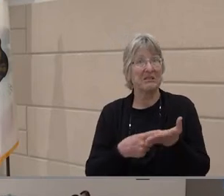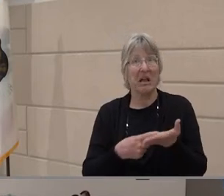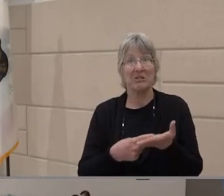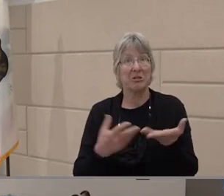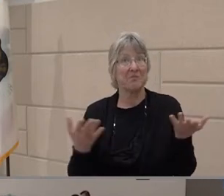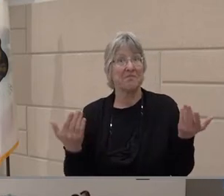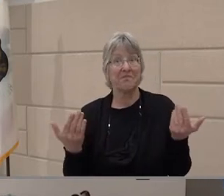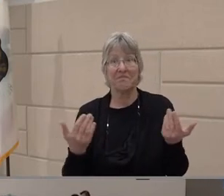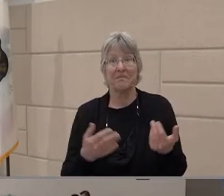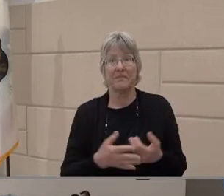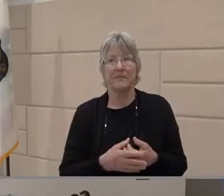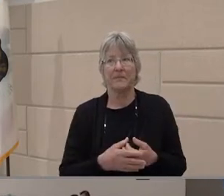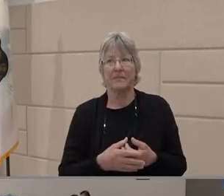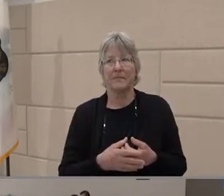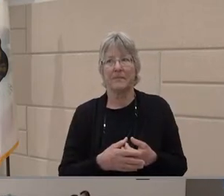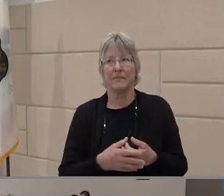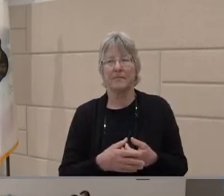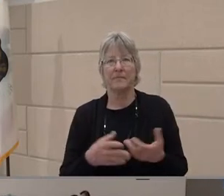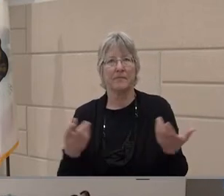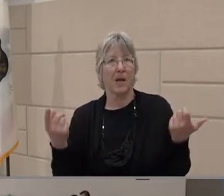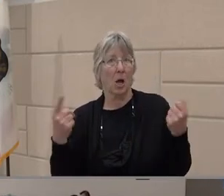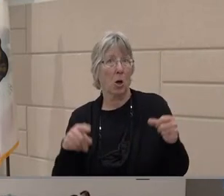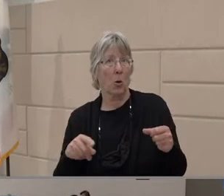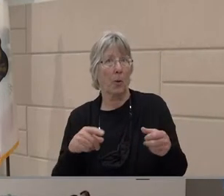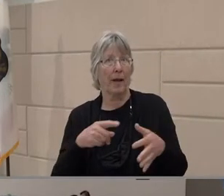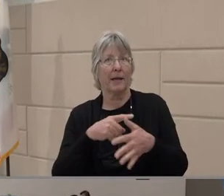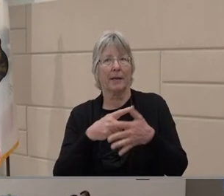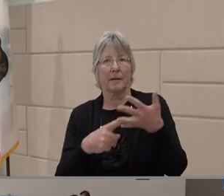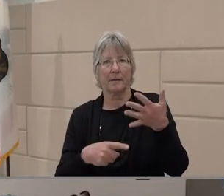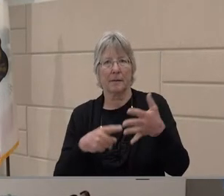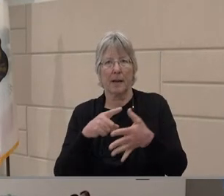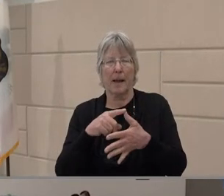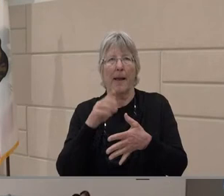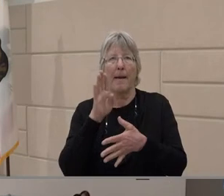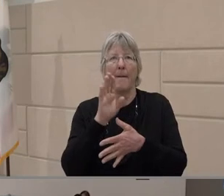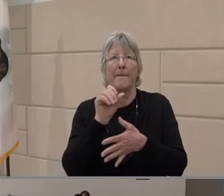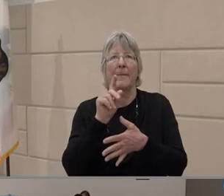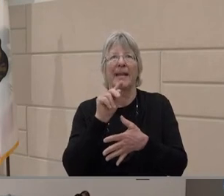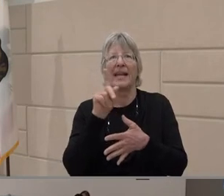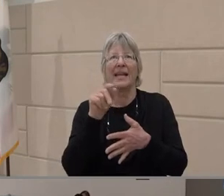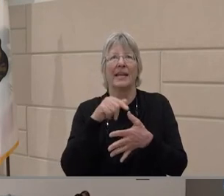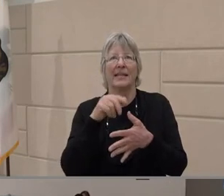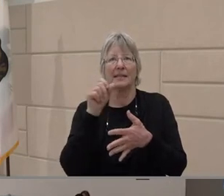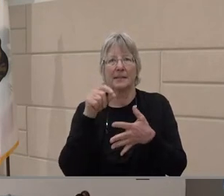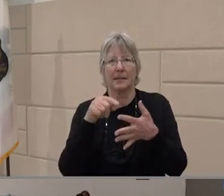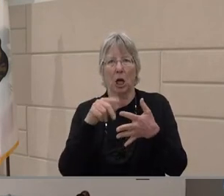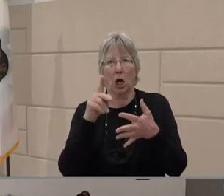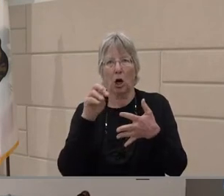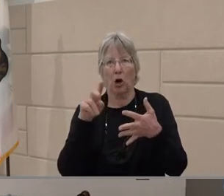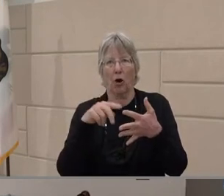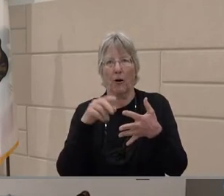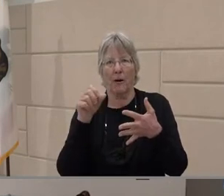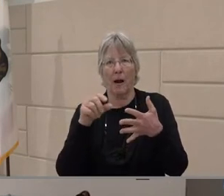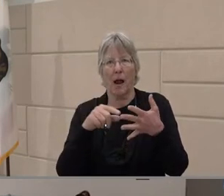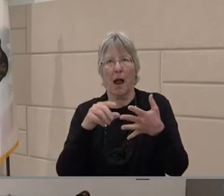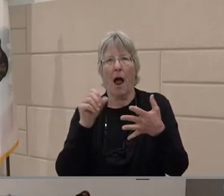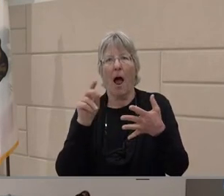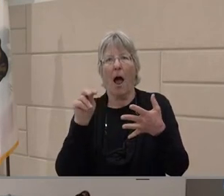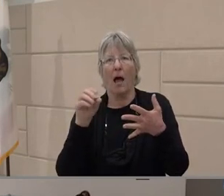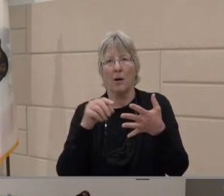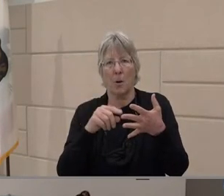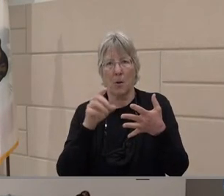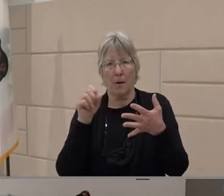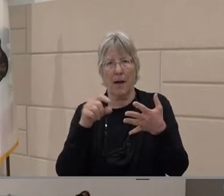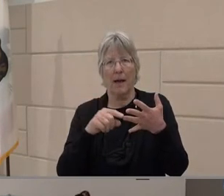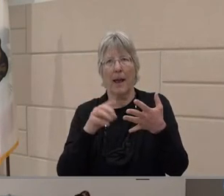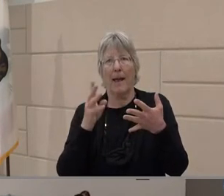មានចង់ជជែកអ្វីទេទាំងអស់ពេញចិត្តមានការគ្រប់គ្រងពេញចិ